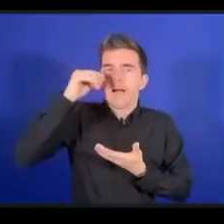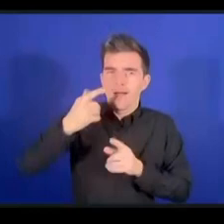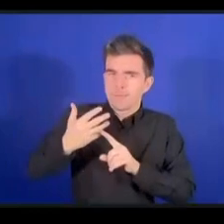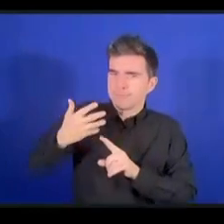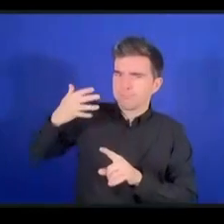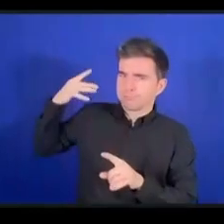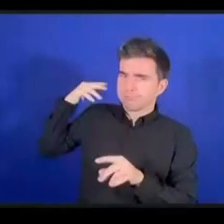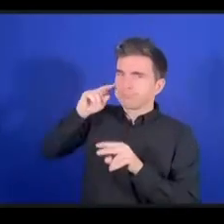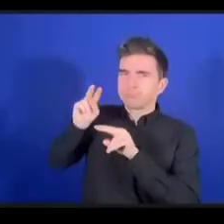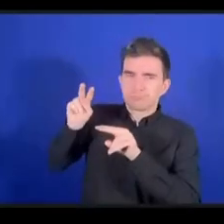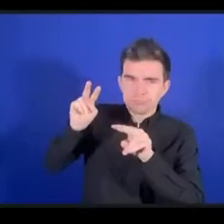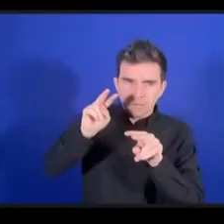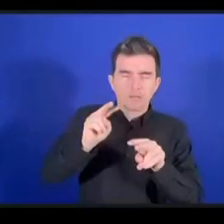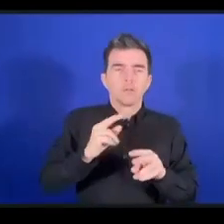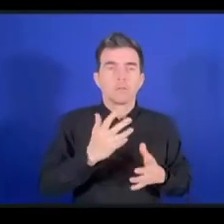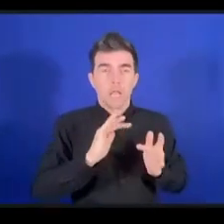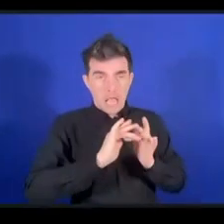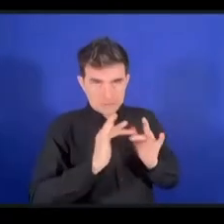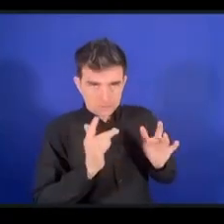带来的一些挑战。